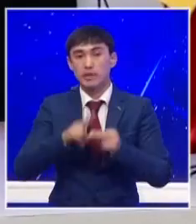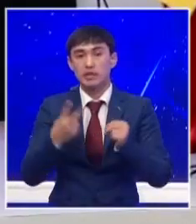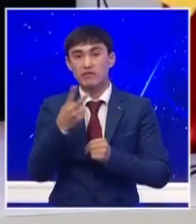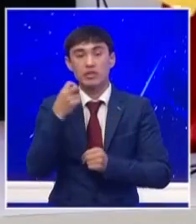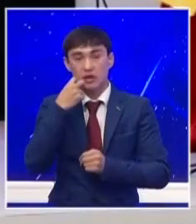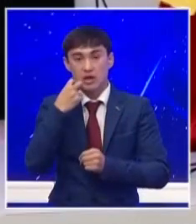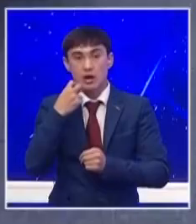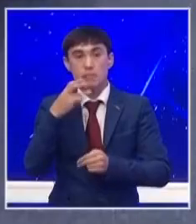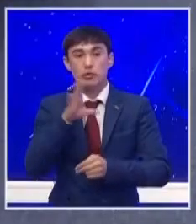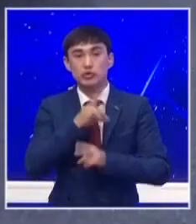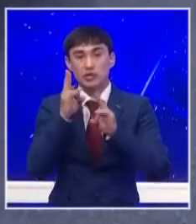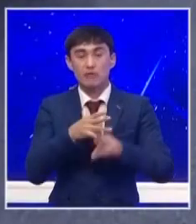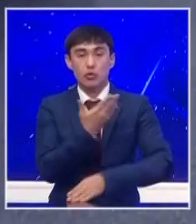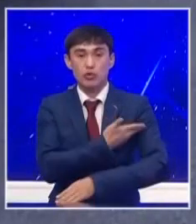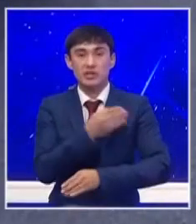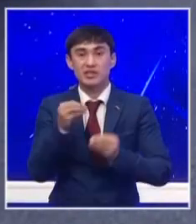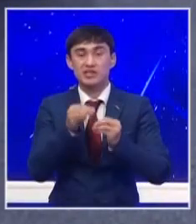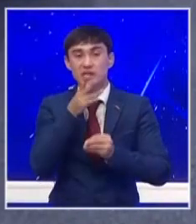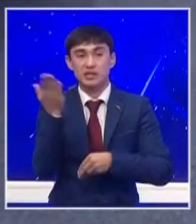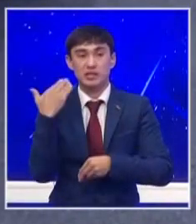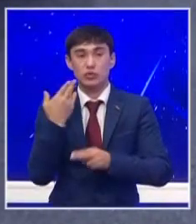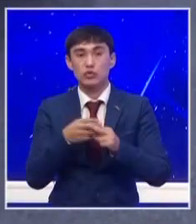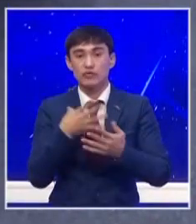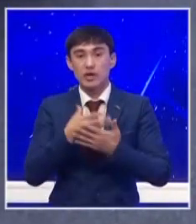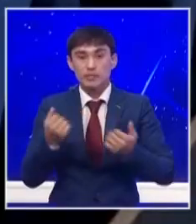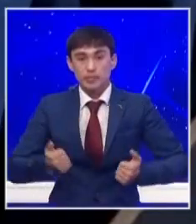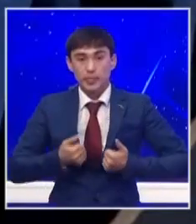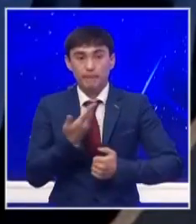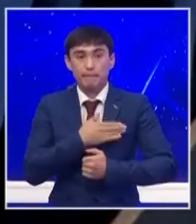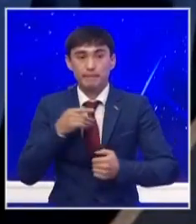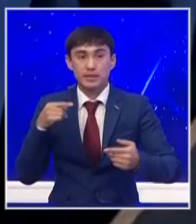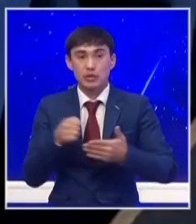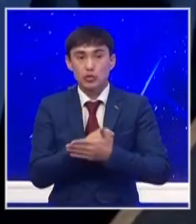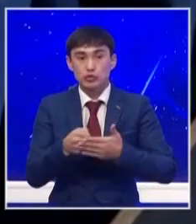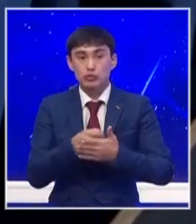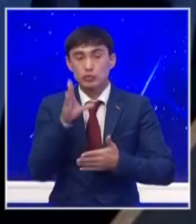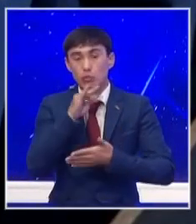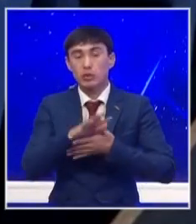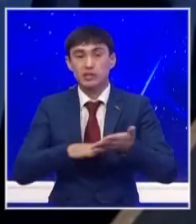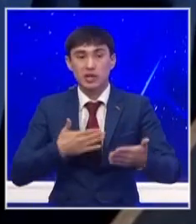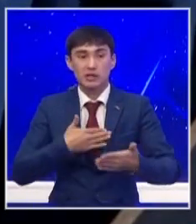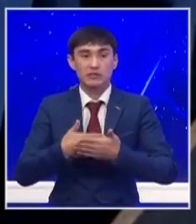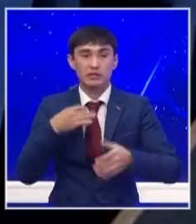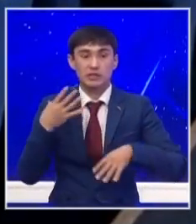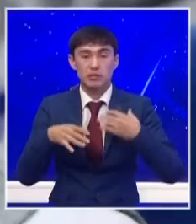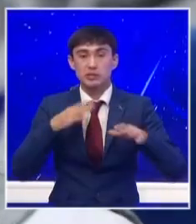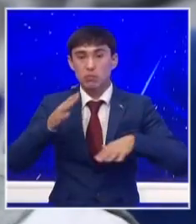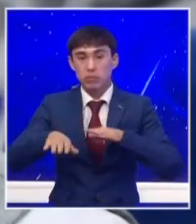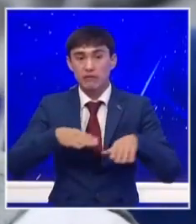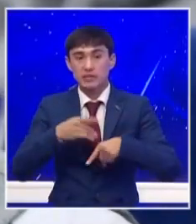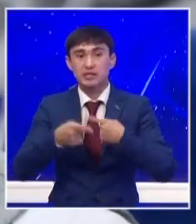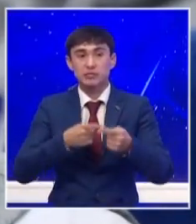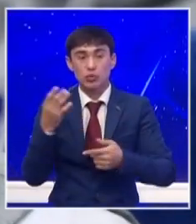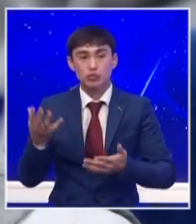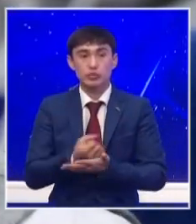ноги а также получил травму руки 10 лет назад Однако благодаря своей силе духа и настойчивости он смог продолжать активно заниматься плаванием а затем